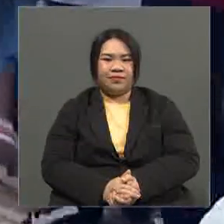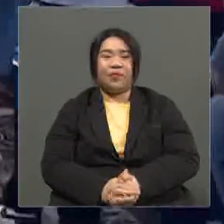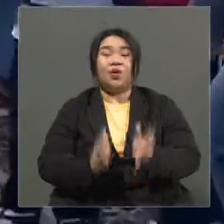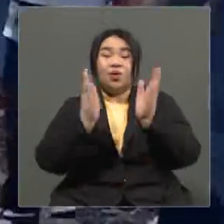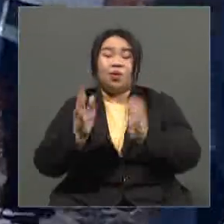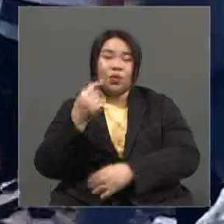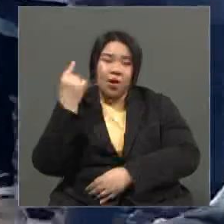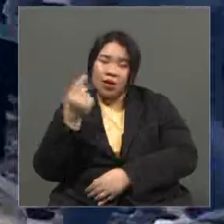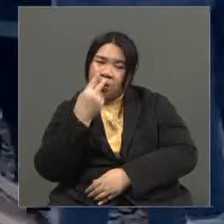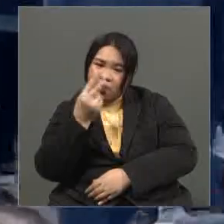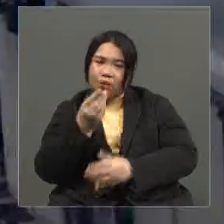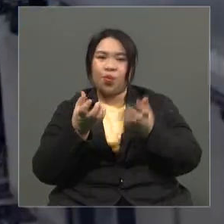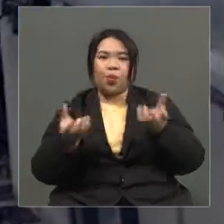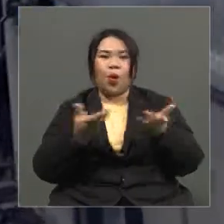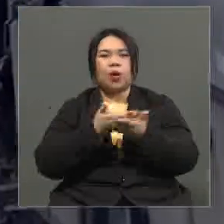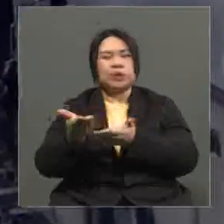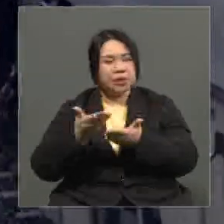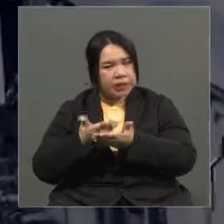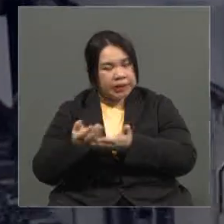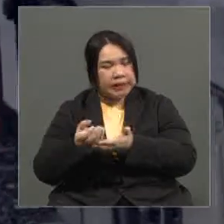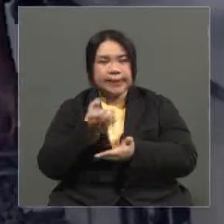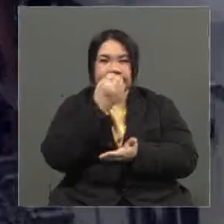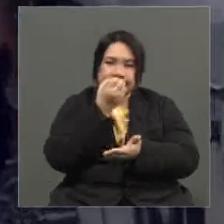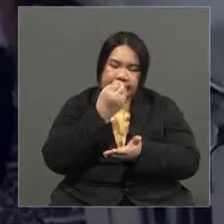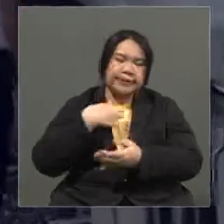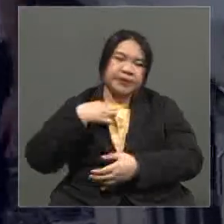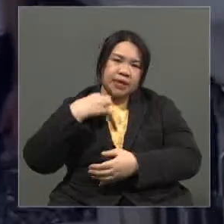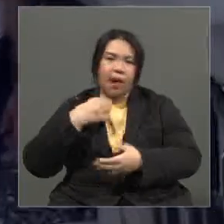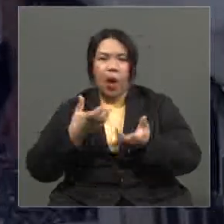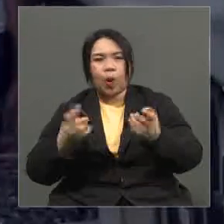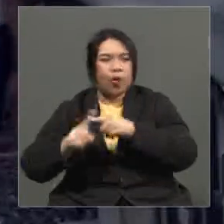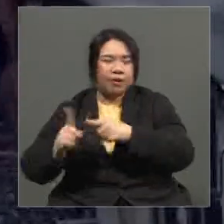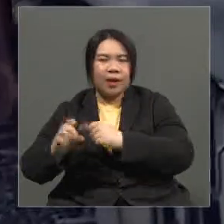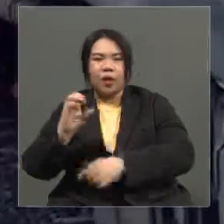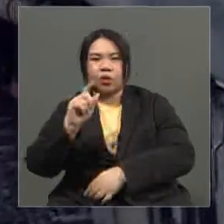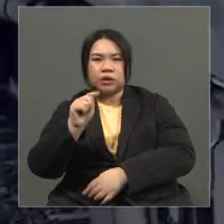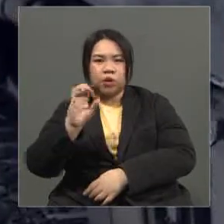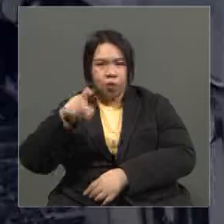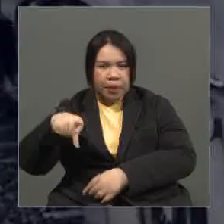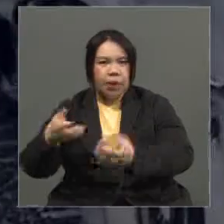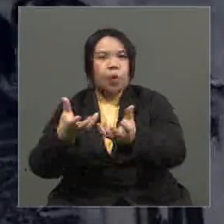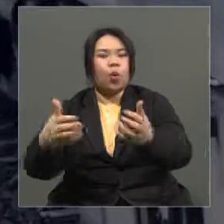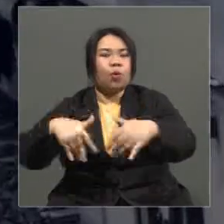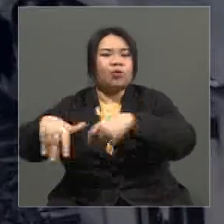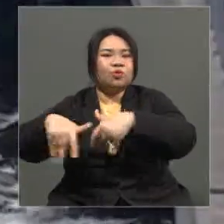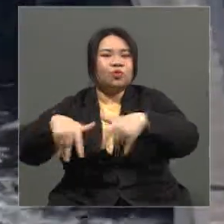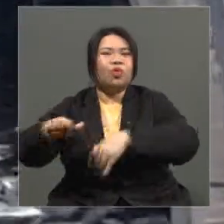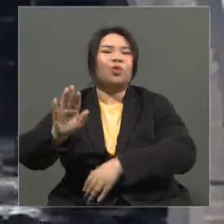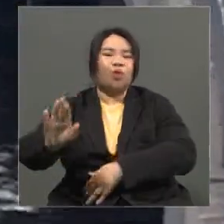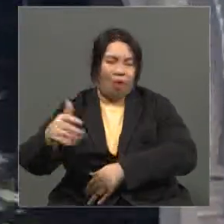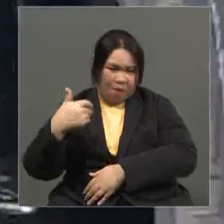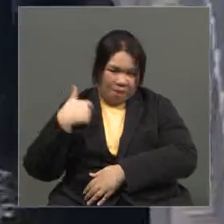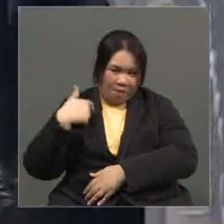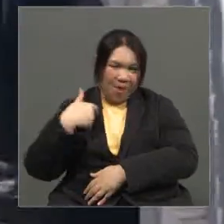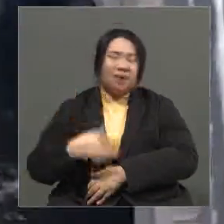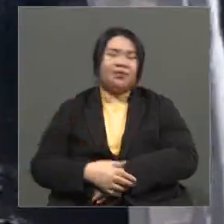ท่องเที่ยวได้แวะลงซื้อสินค้าชิมช้อนะครับสินค้าพื้นเมืองโอทอปผลิตภัณฑ์ชุมชนของพื้นบ้านบริเวณ